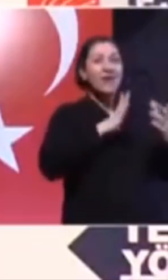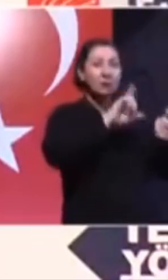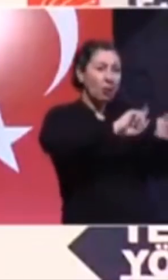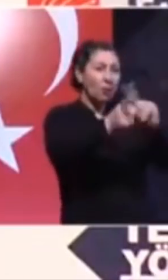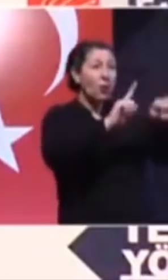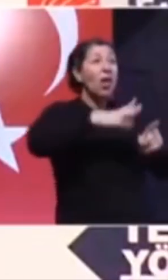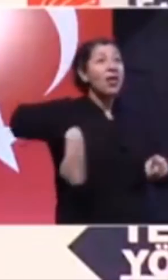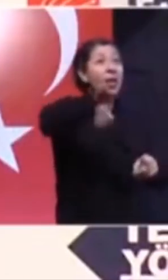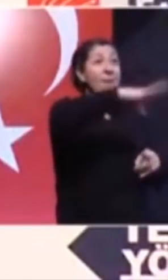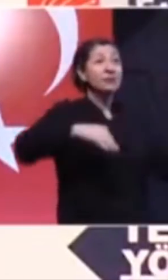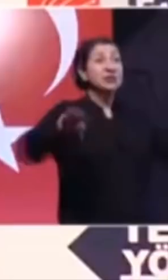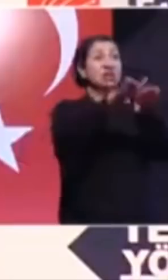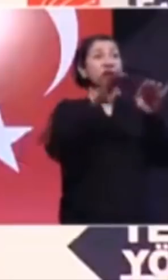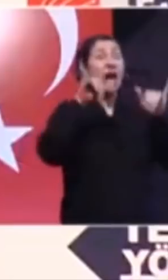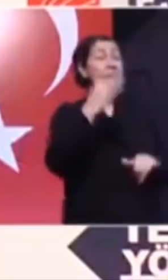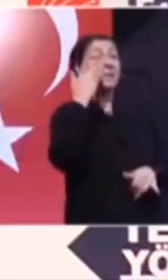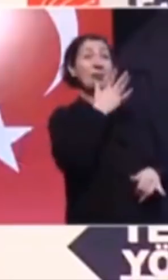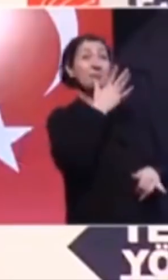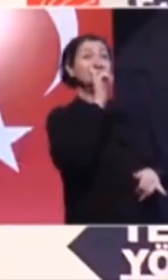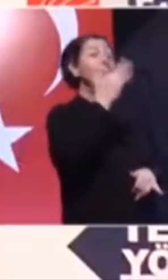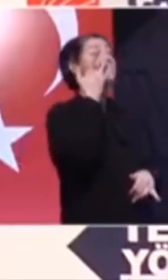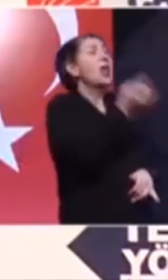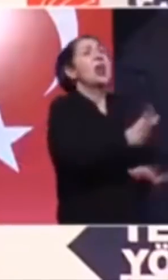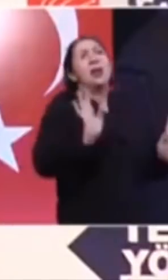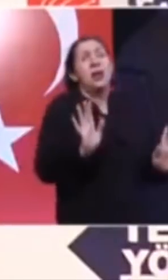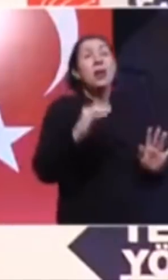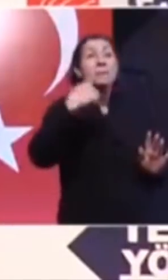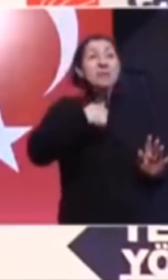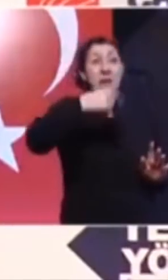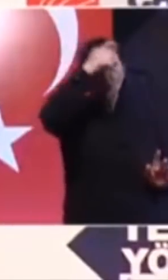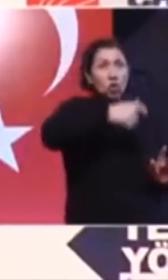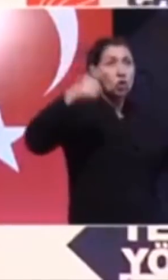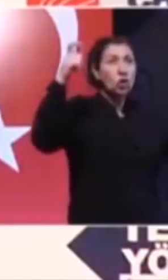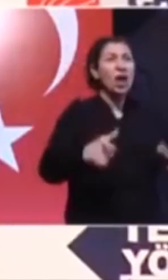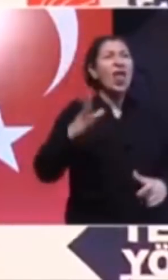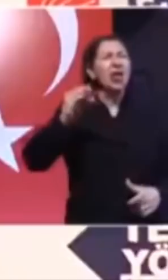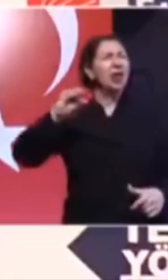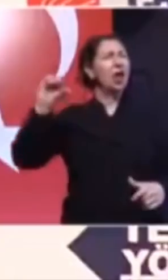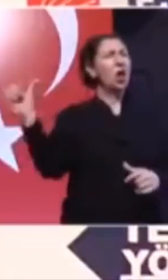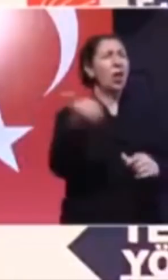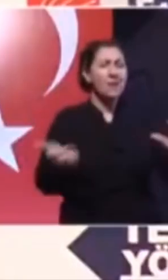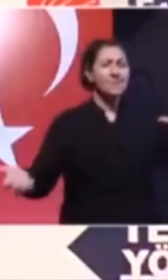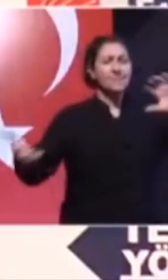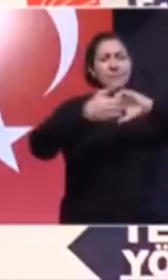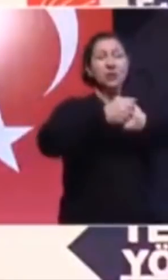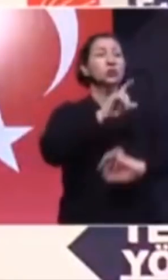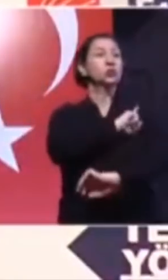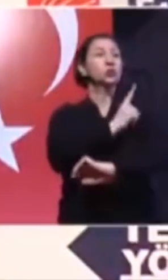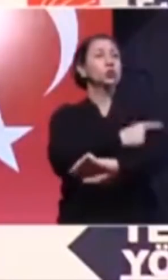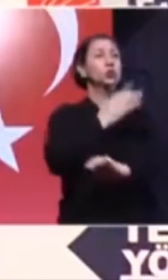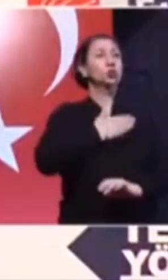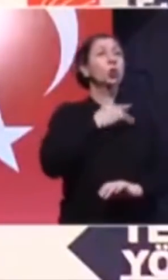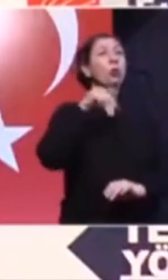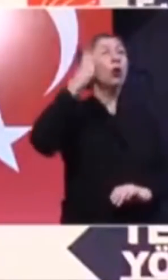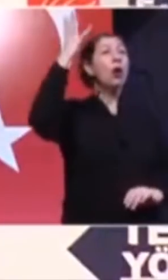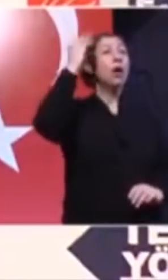yol haritasıdır ve bellidir. Bizler Türkiye'nin en önemli birleştirici gücüyüz. Bu